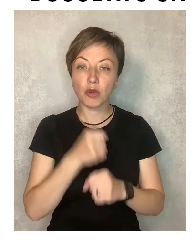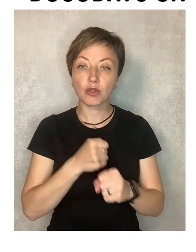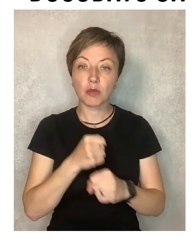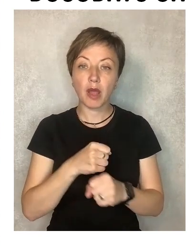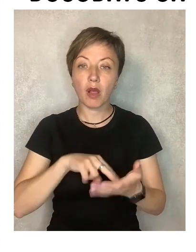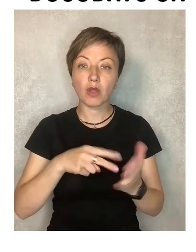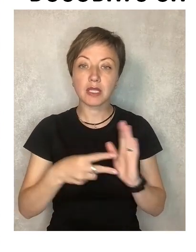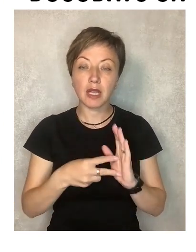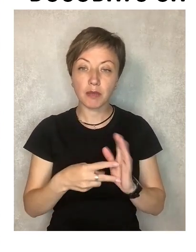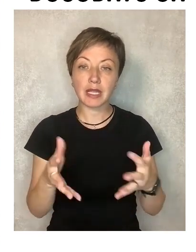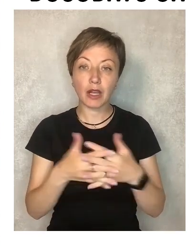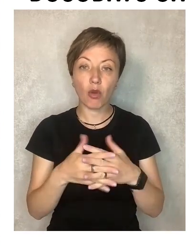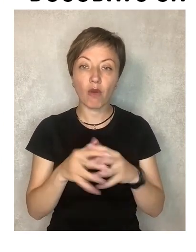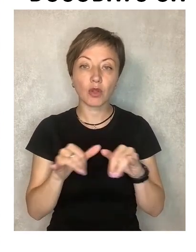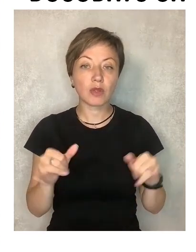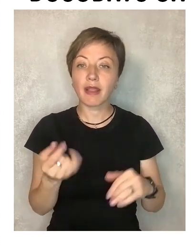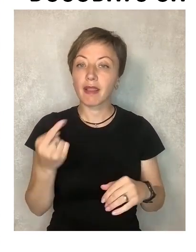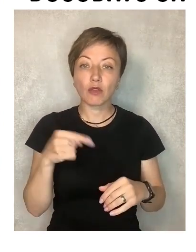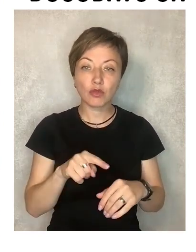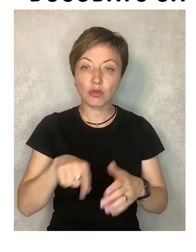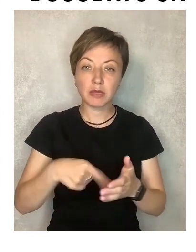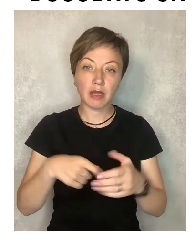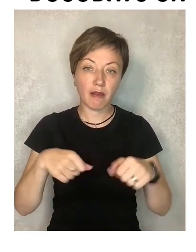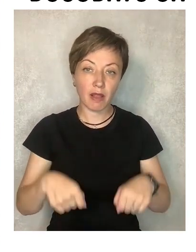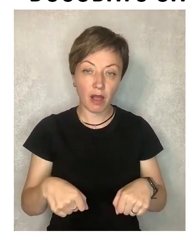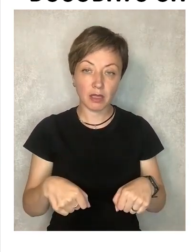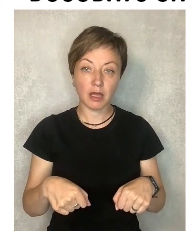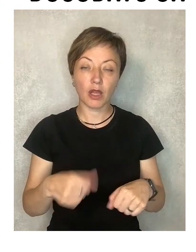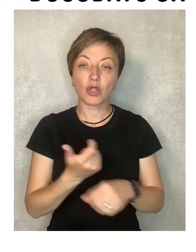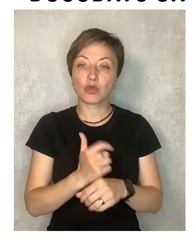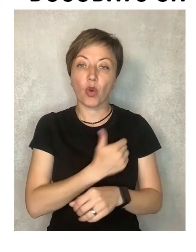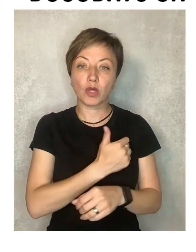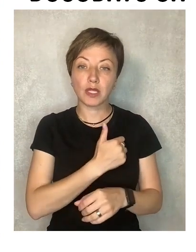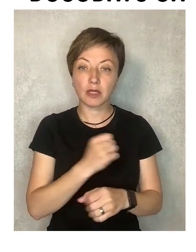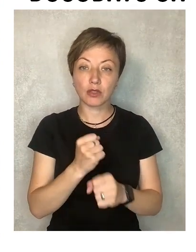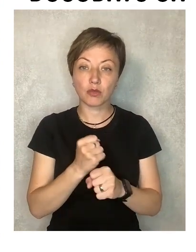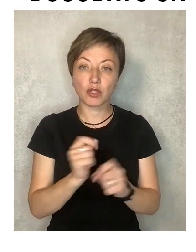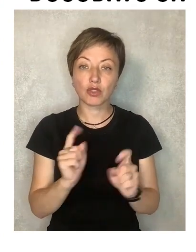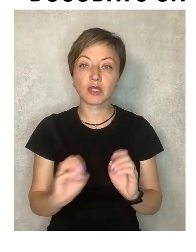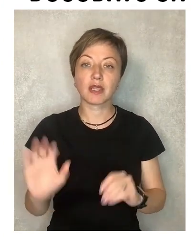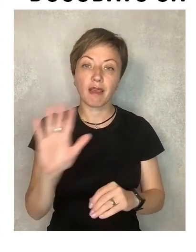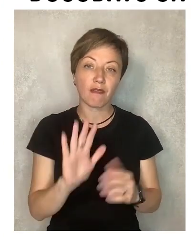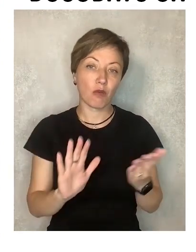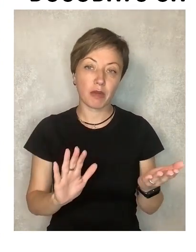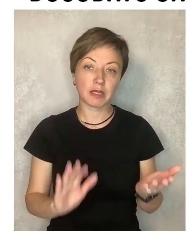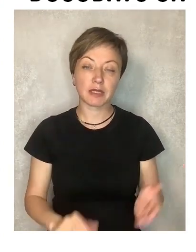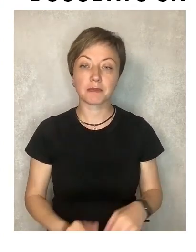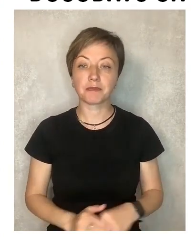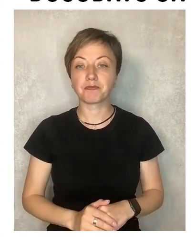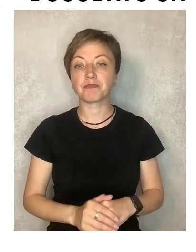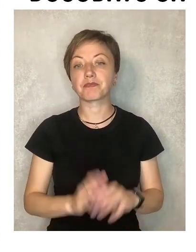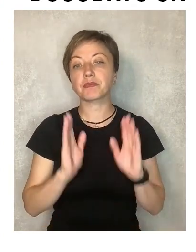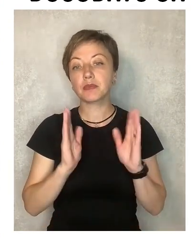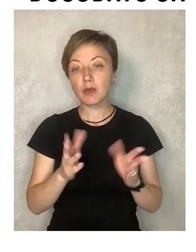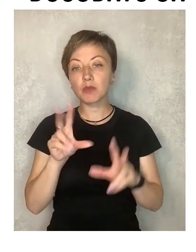інтегрованого розвитку, не тому, що міська влада дуже хотіла зробити щось європейське. Будемо дійсно сподіватися, що в